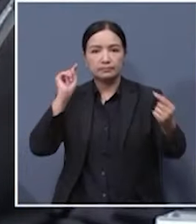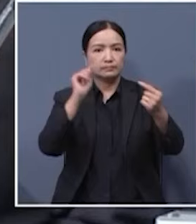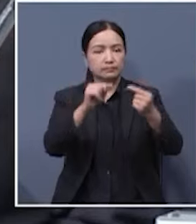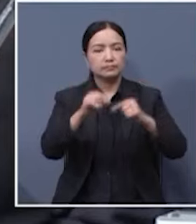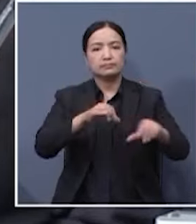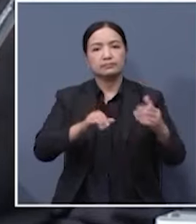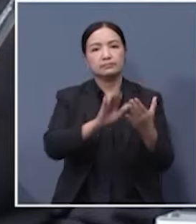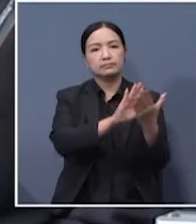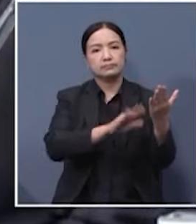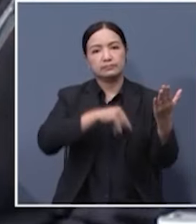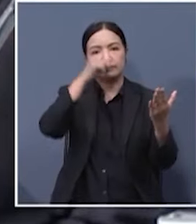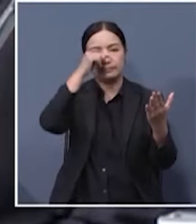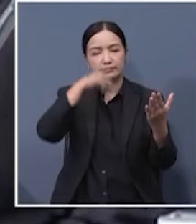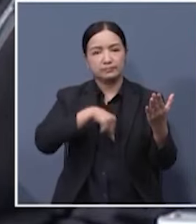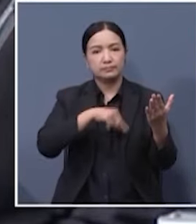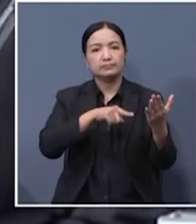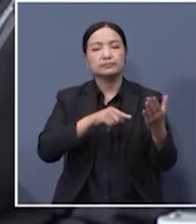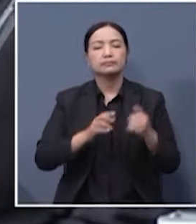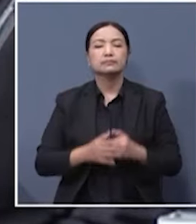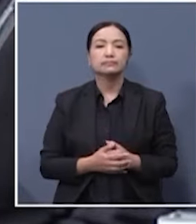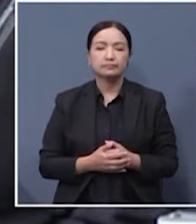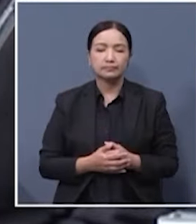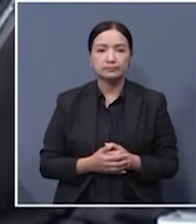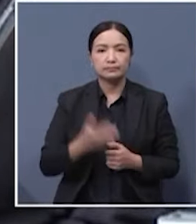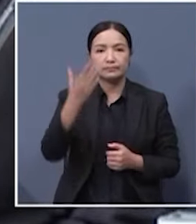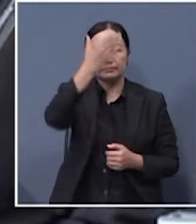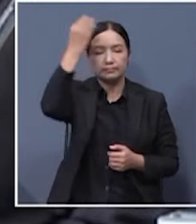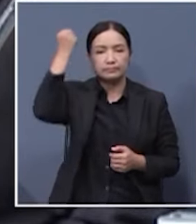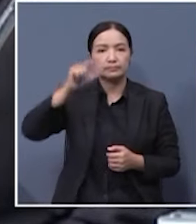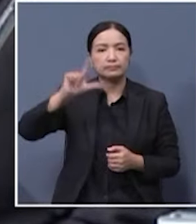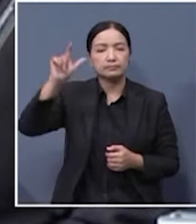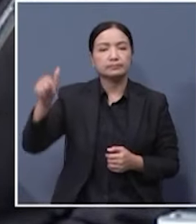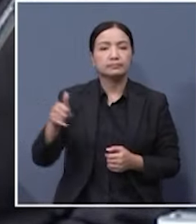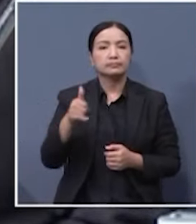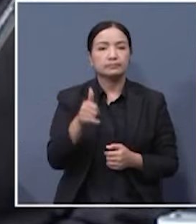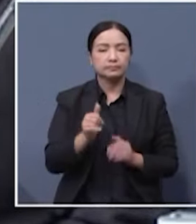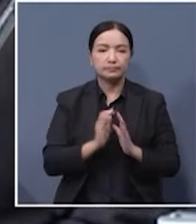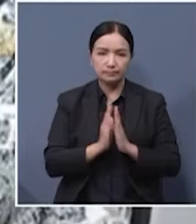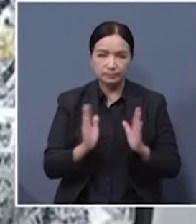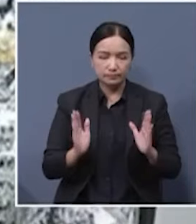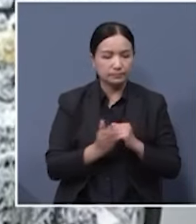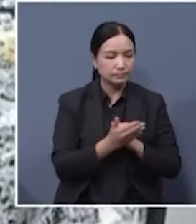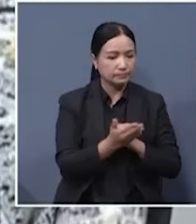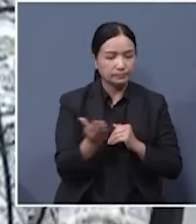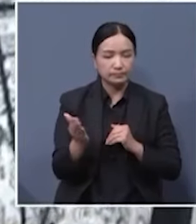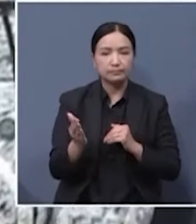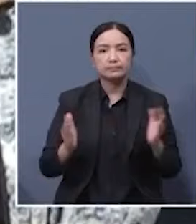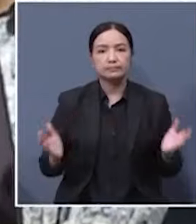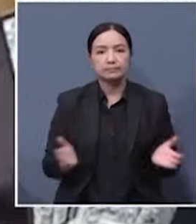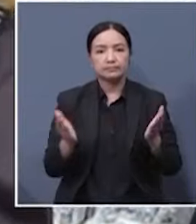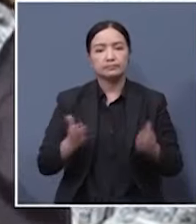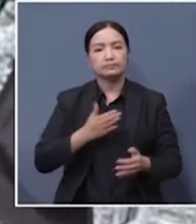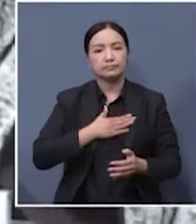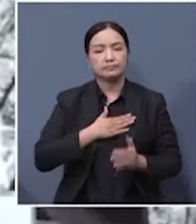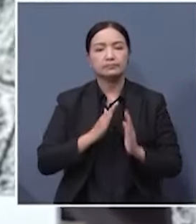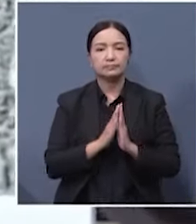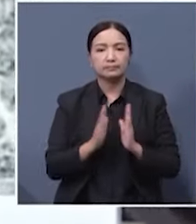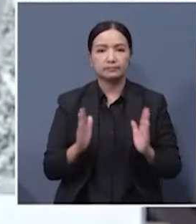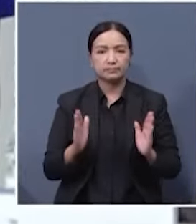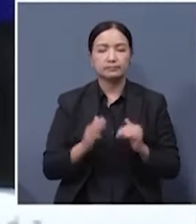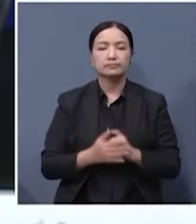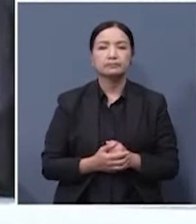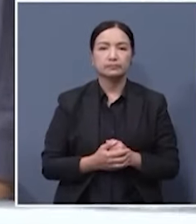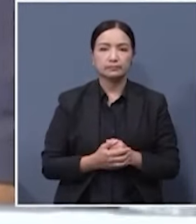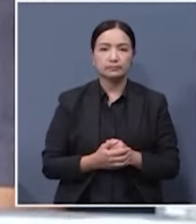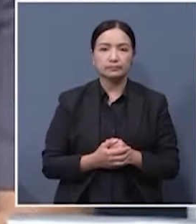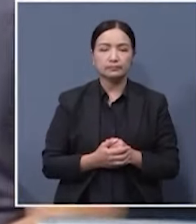ในการบริหารประเทศขณะที่นางสาวแพรทองธารนะครับก็ขอบคุณทุกฝ่ายที่ให้การสนับสนุนนะครับซึ่งใน